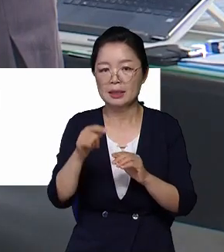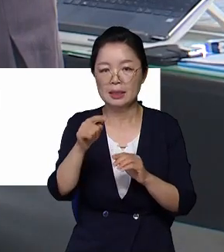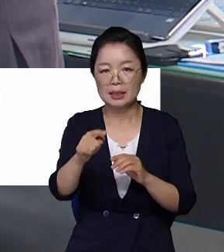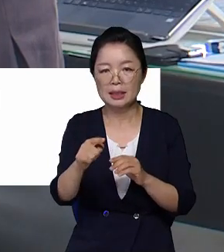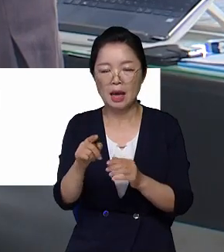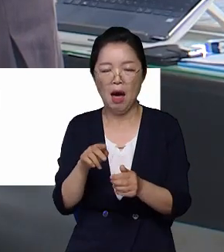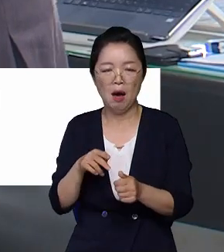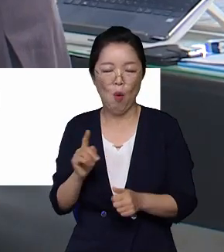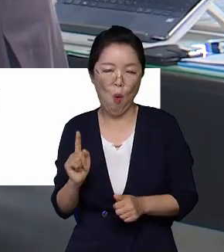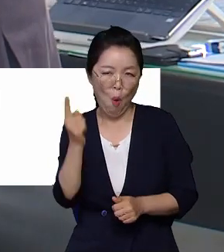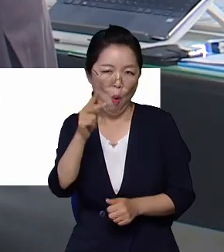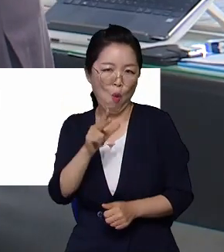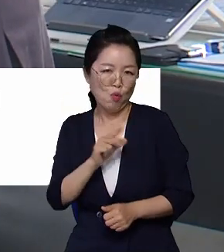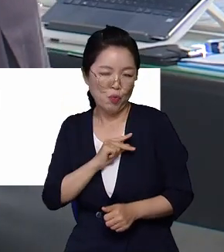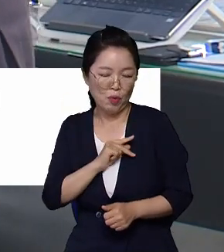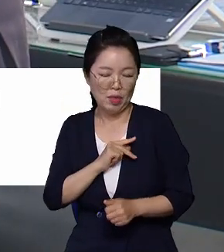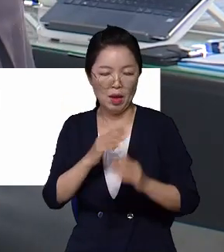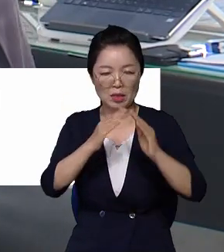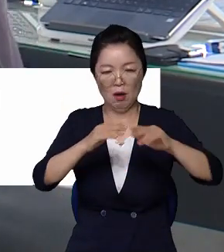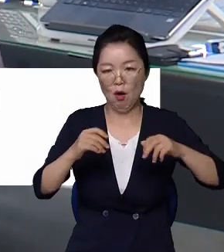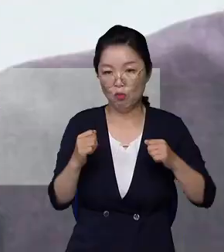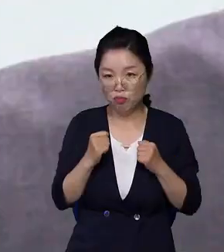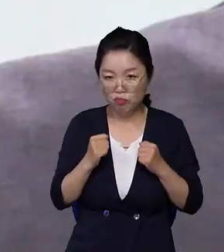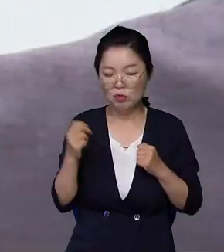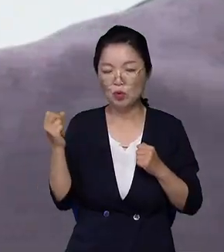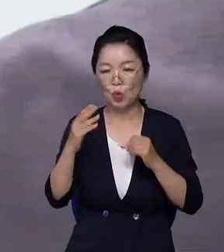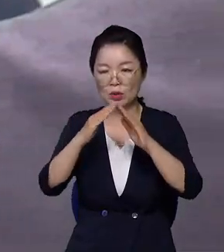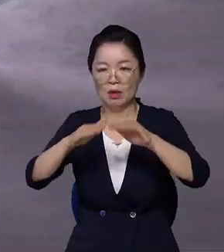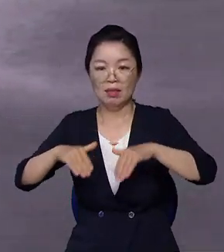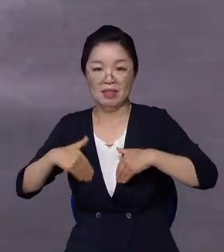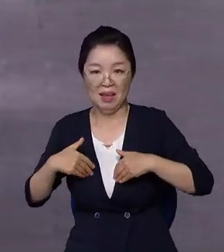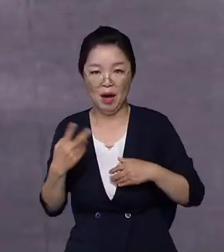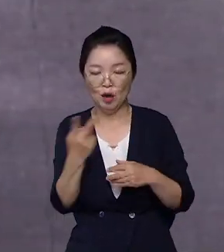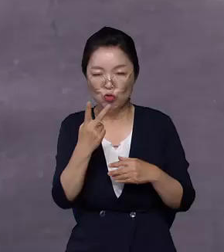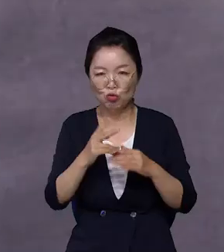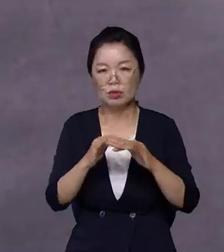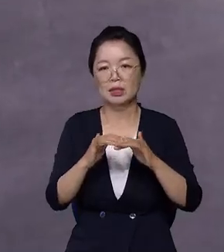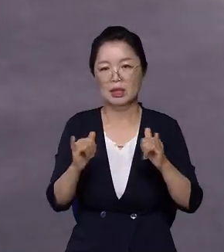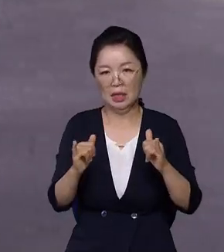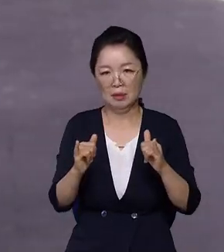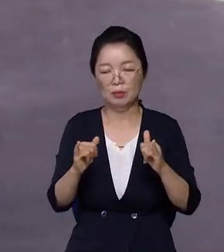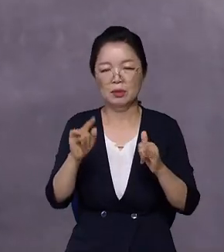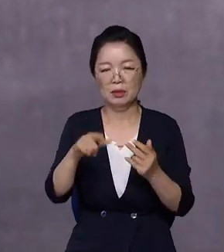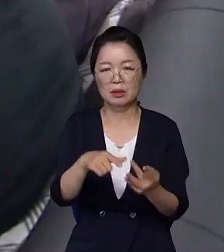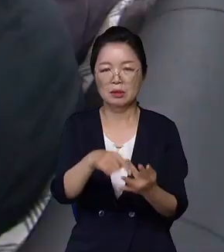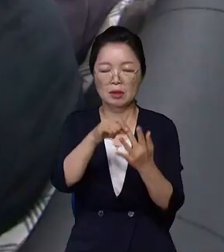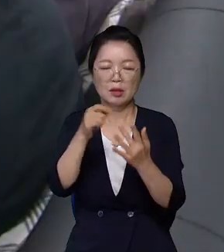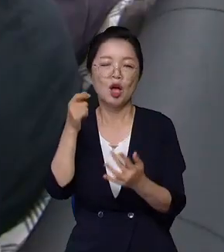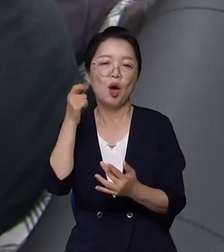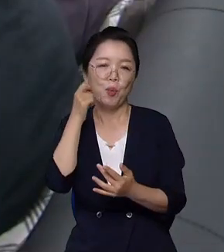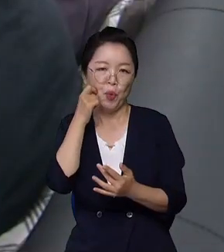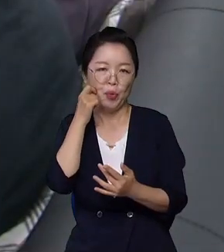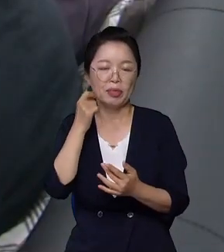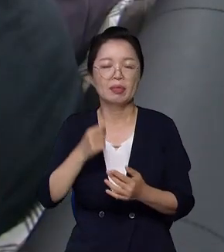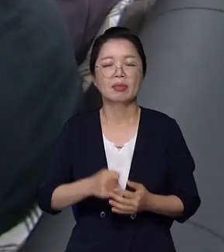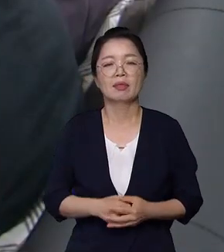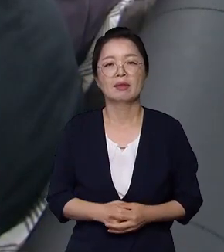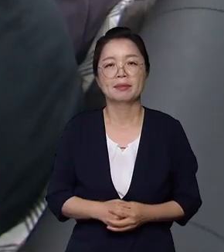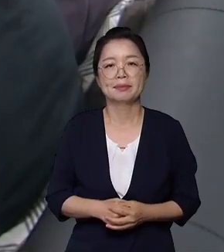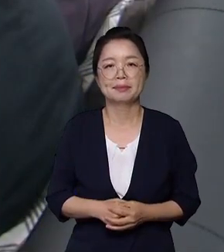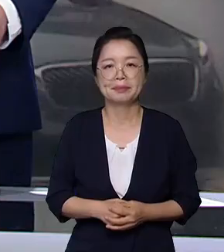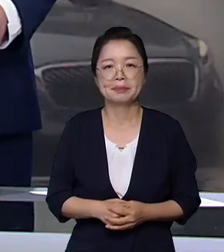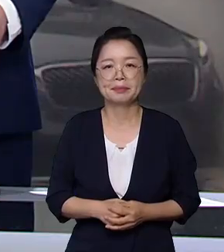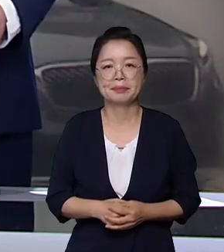대표 최고위원에 도전했던 전북의 한병도 의원과 전남의 서삼석 의원은 당원들의 선택을 받지 못했습니다.